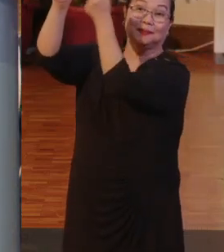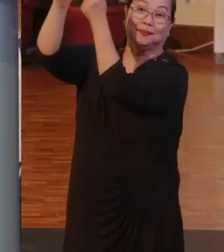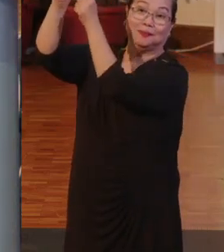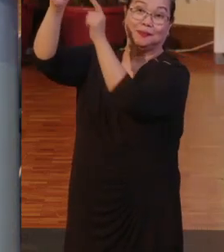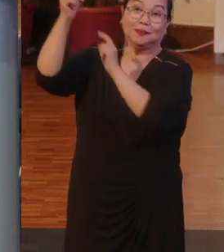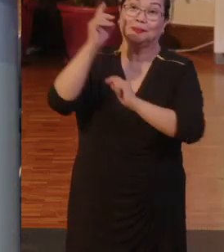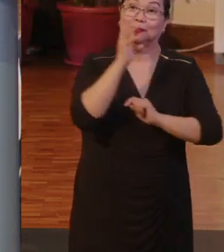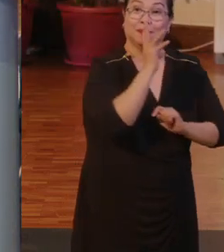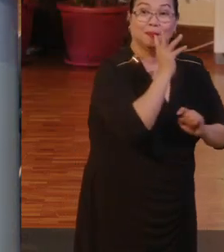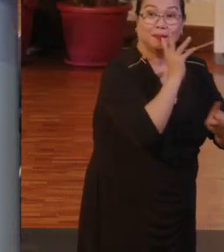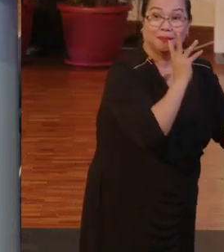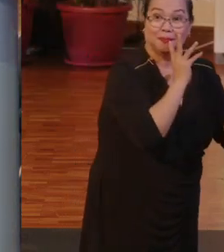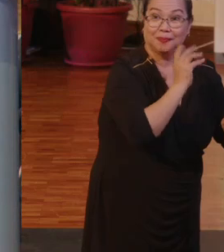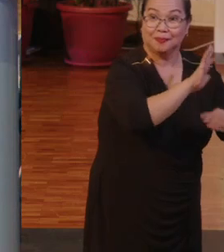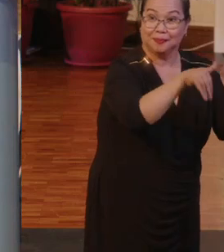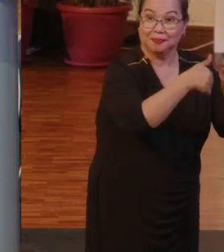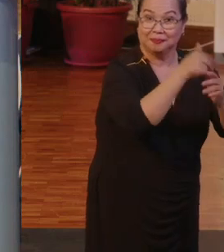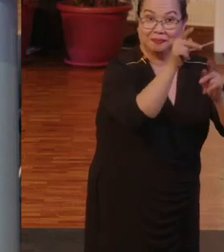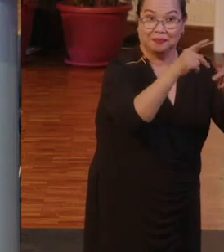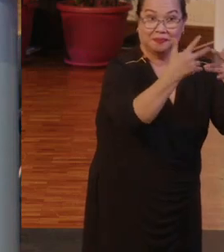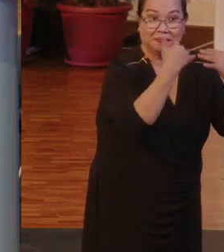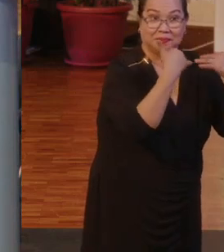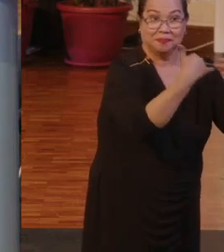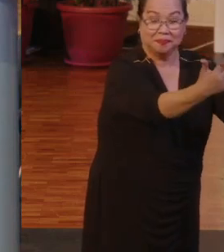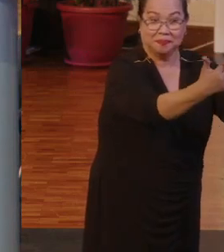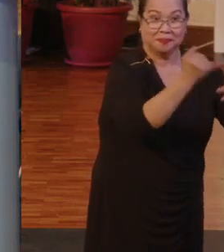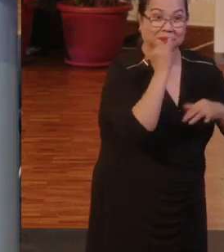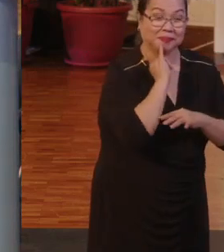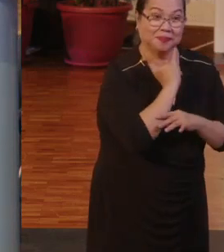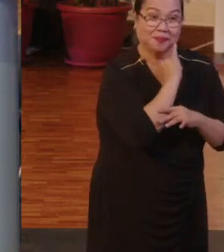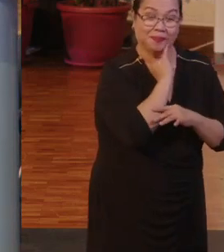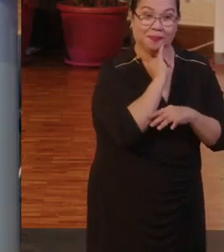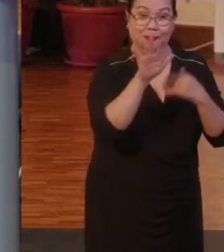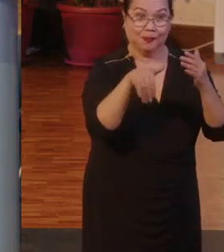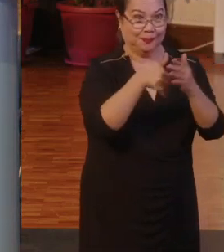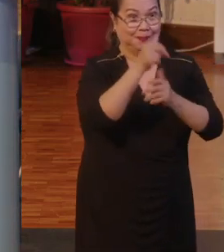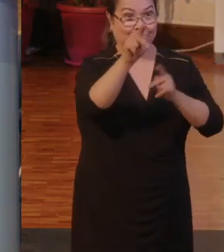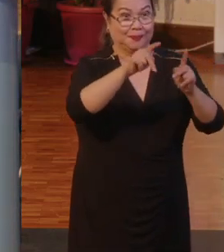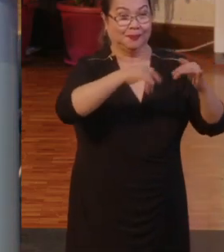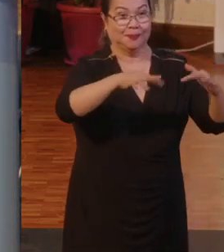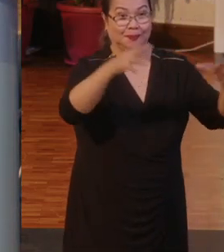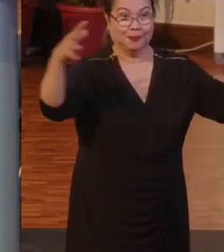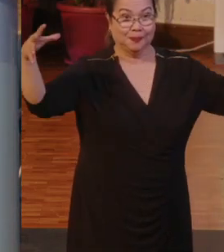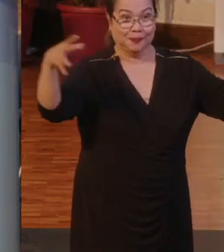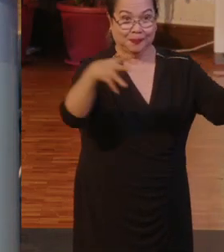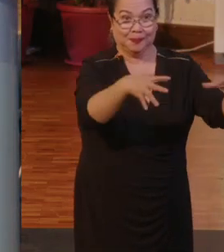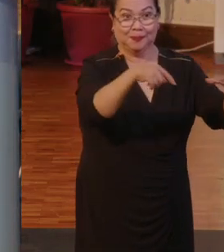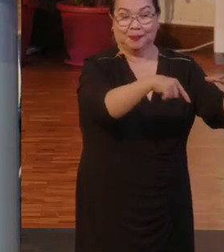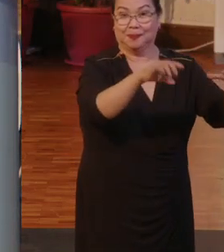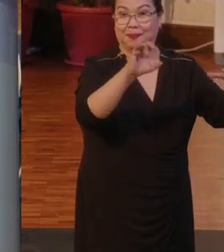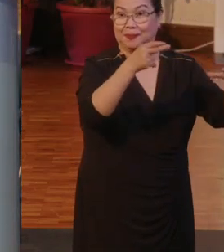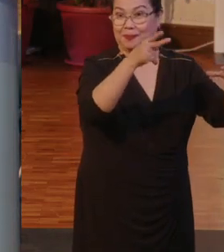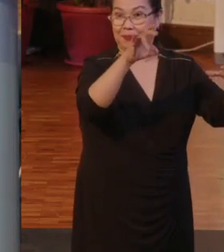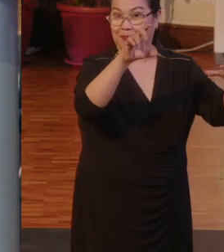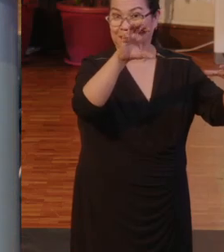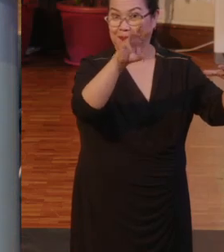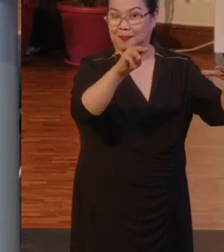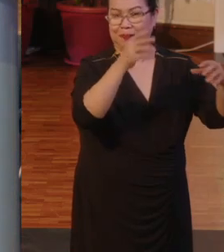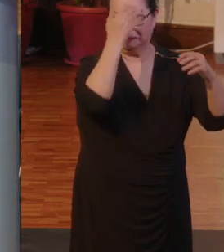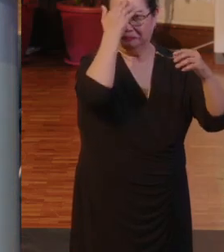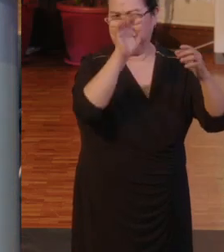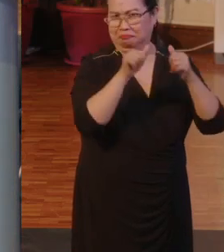nangusap sa bayang Israel. Yung buong bayan po ang nagtipon dito sa lugar na ito. Hindi po natin alam